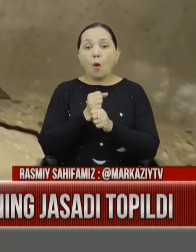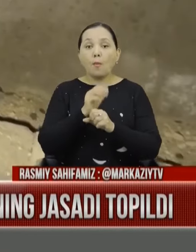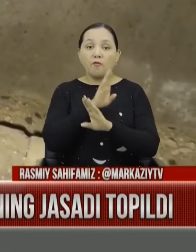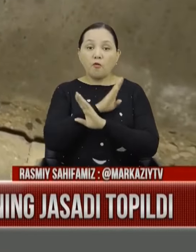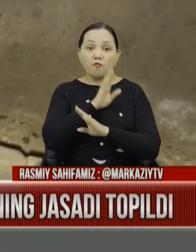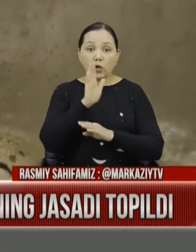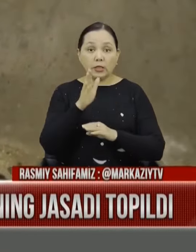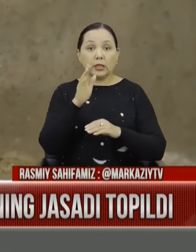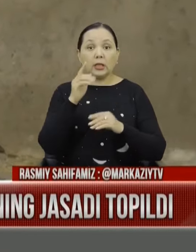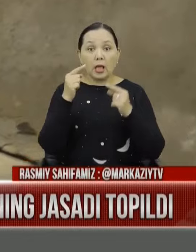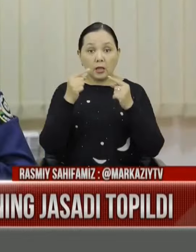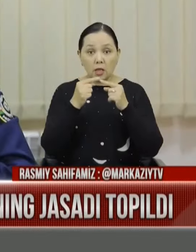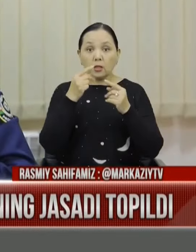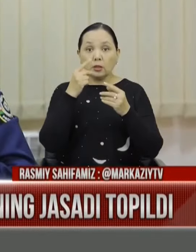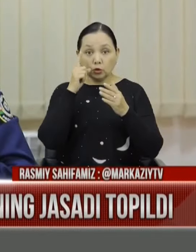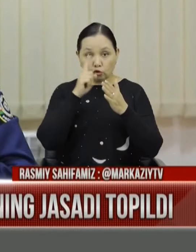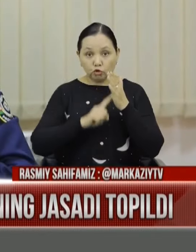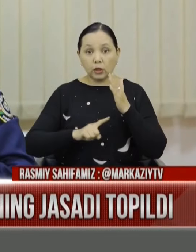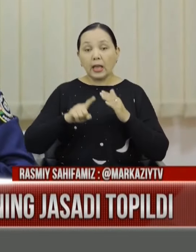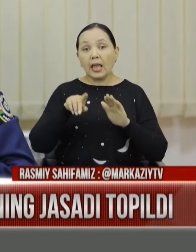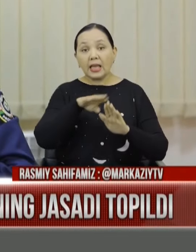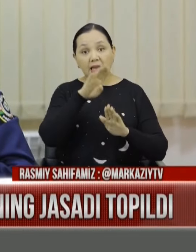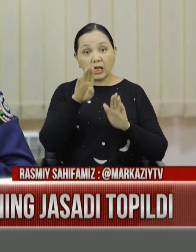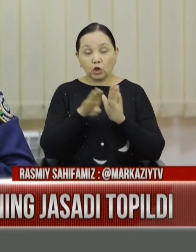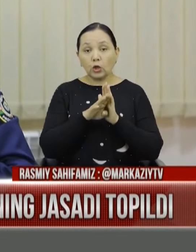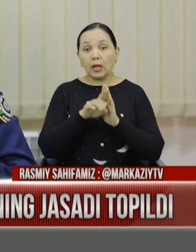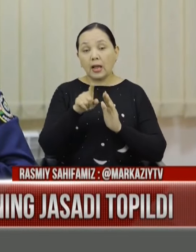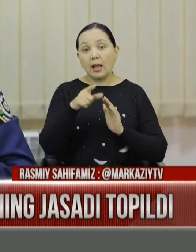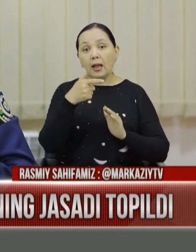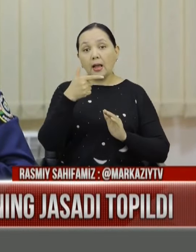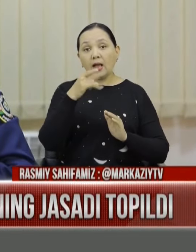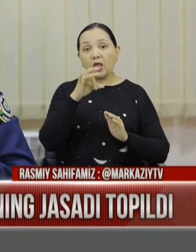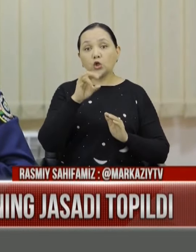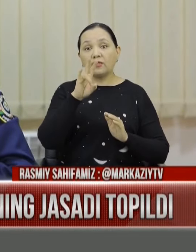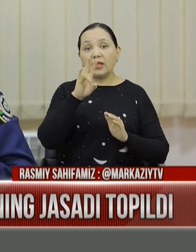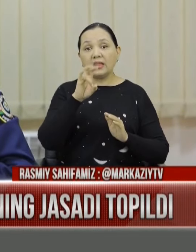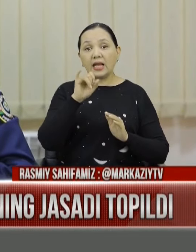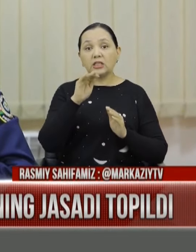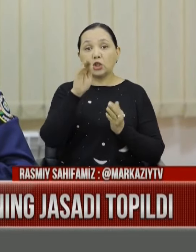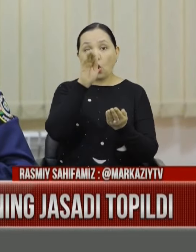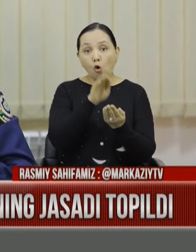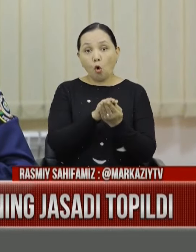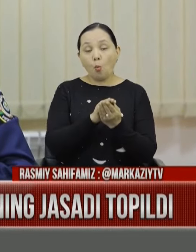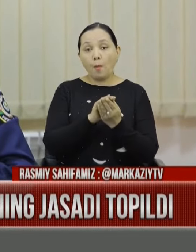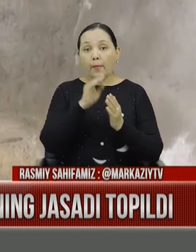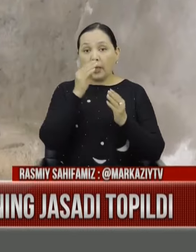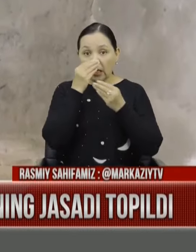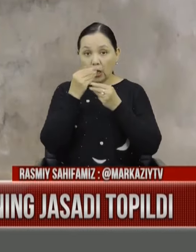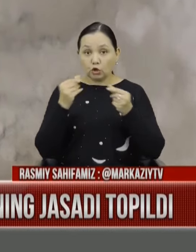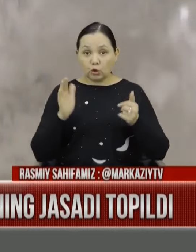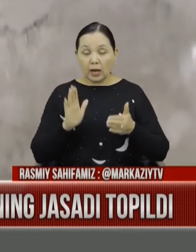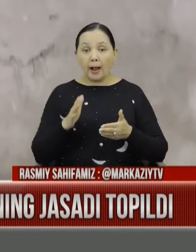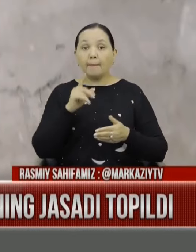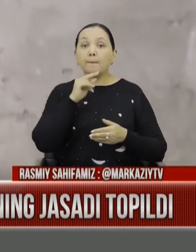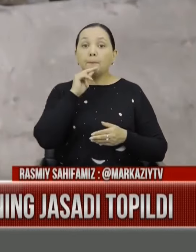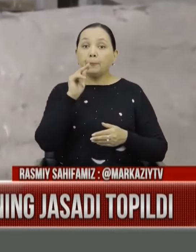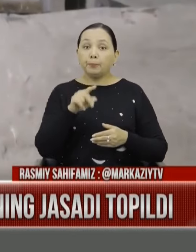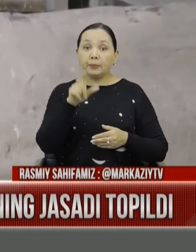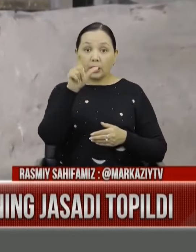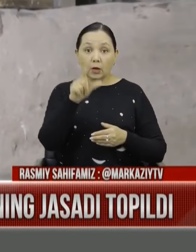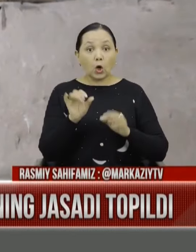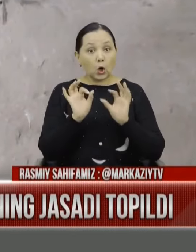hosil qilgach, ushbu dala hovlini yerto'lasiga G'iyos va Nargizaning murdasini ko'mib, hodisa joyidan yashirinadi. Ayblanuvchining